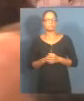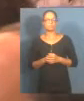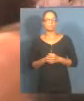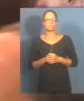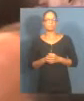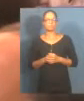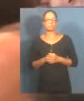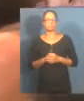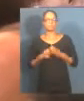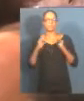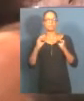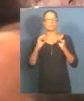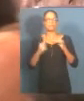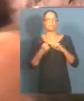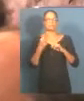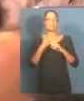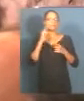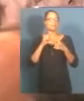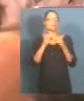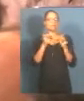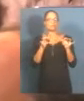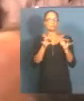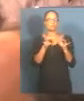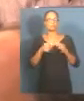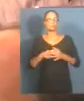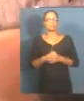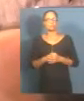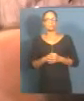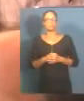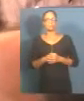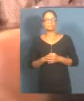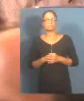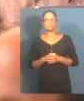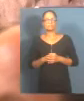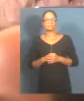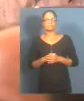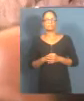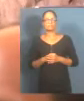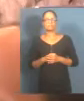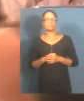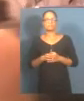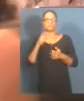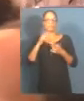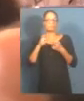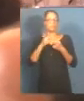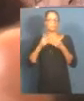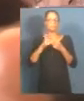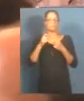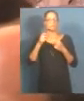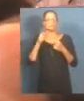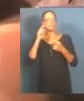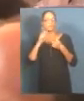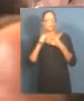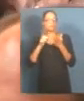question de l'importance de la question foncière. De la question foncière, comme question économique, comme question